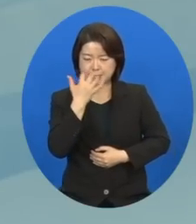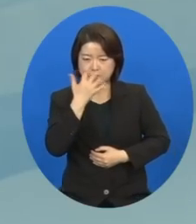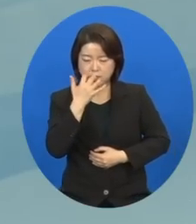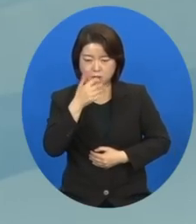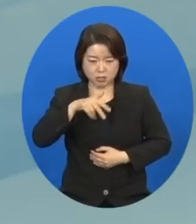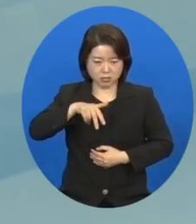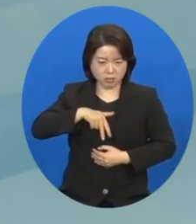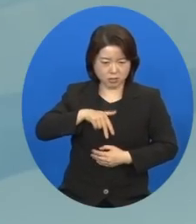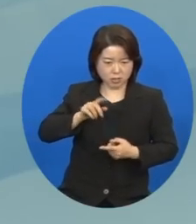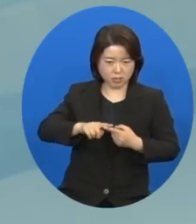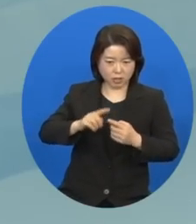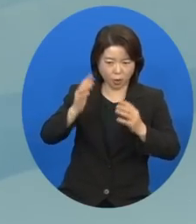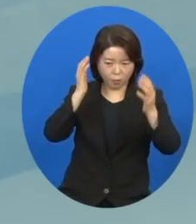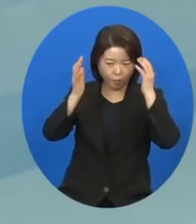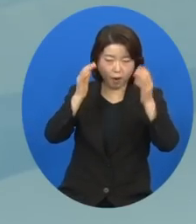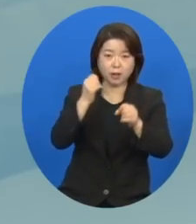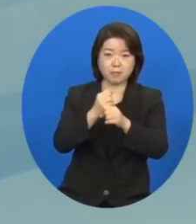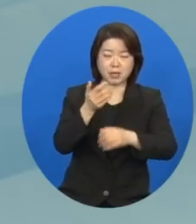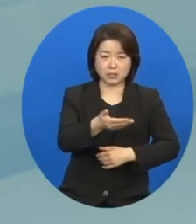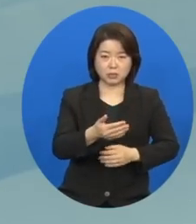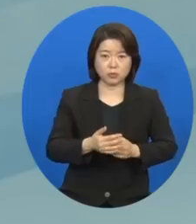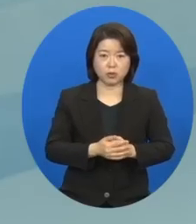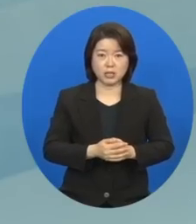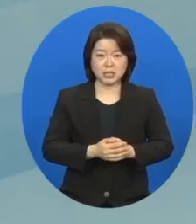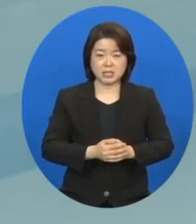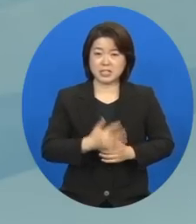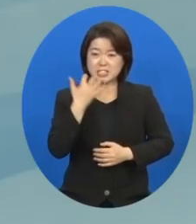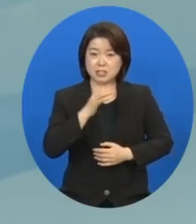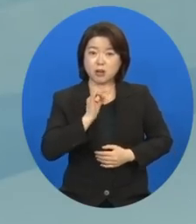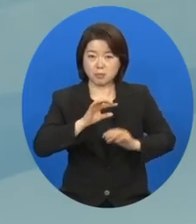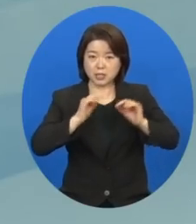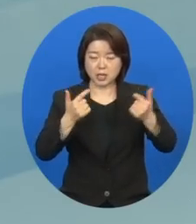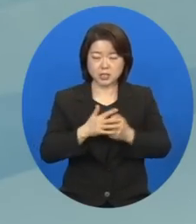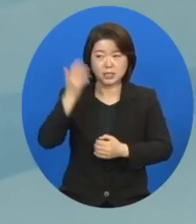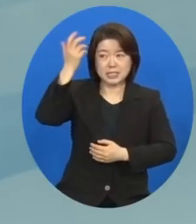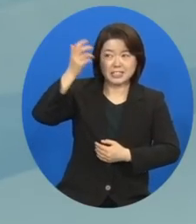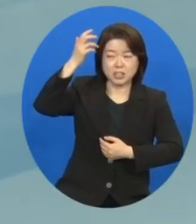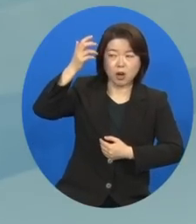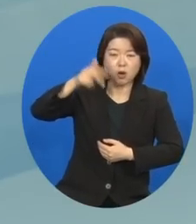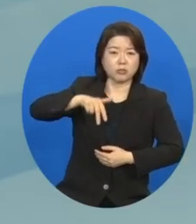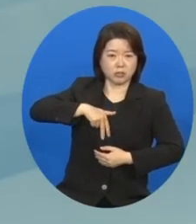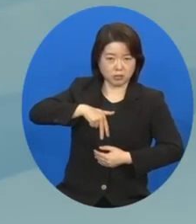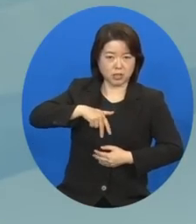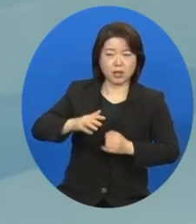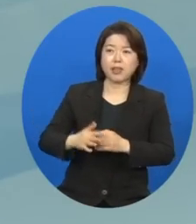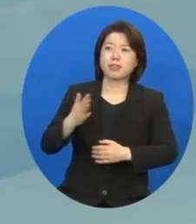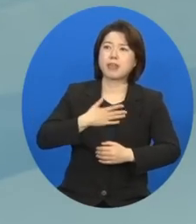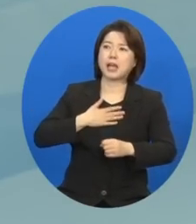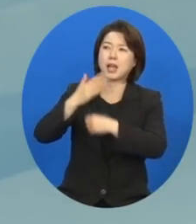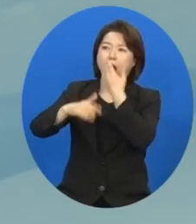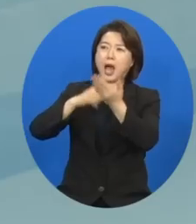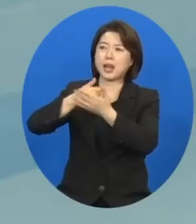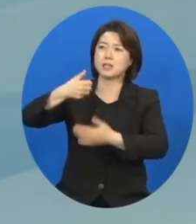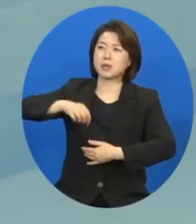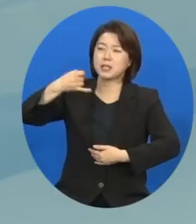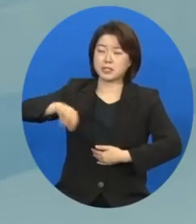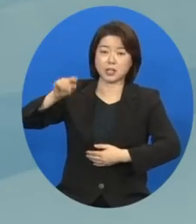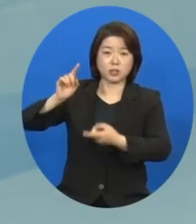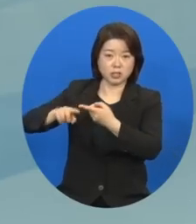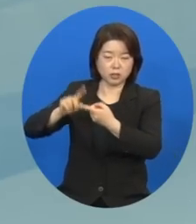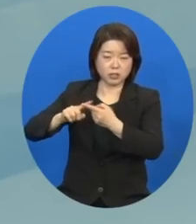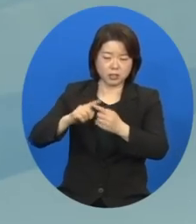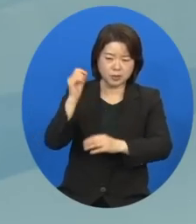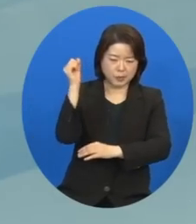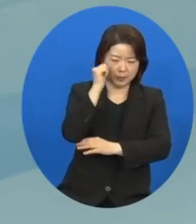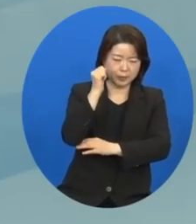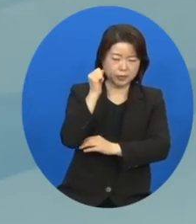흔들어놔요. 근데 단지 성 정체성만이 아니라 우리 영적인 정체성, 하나님의 자녀라고 하는 정체성을 흔들어 놓는 자가